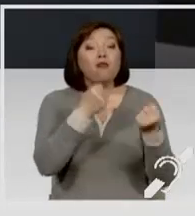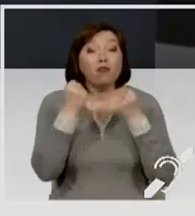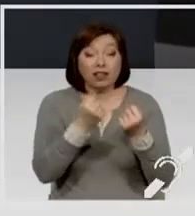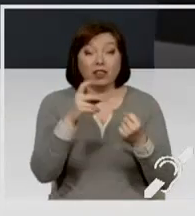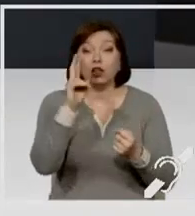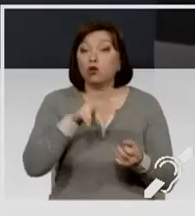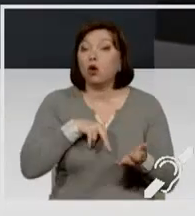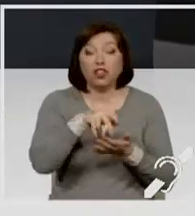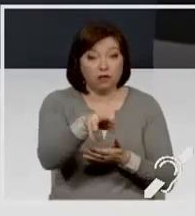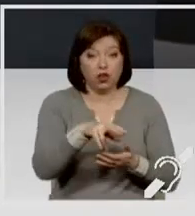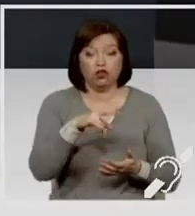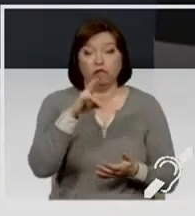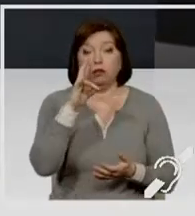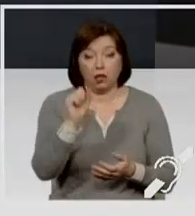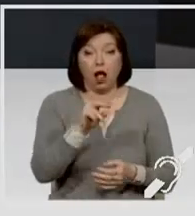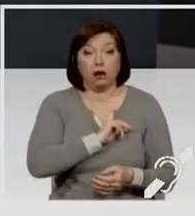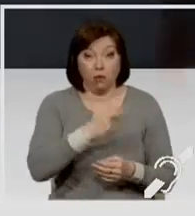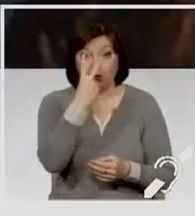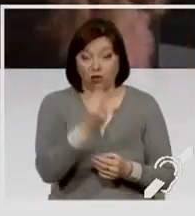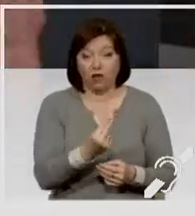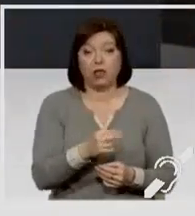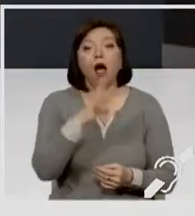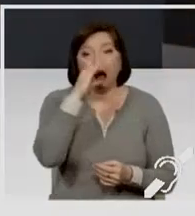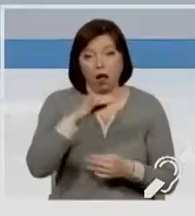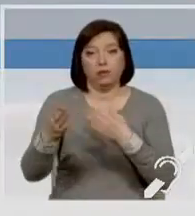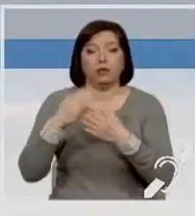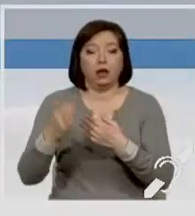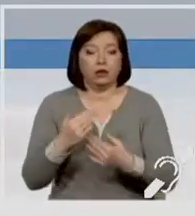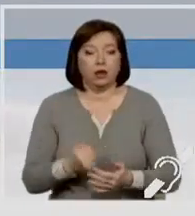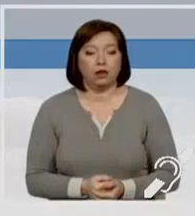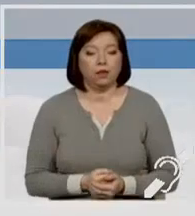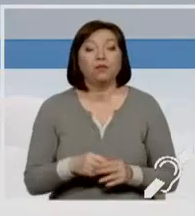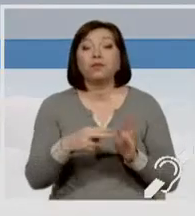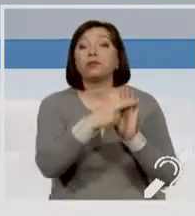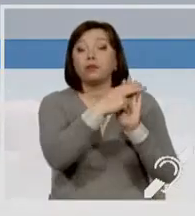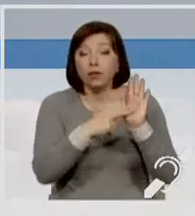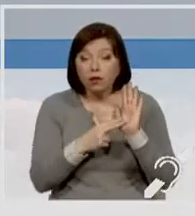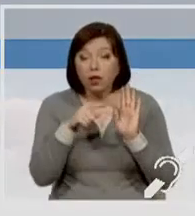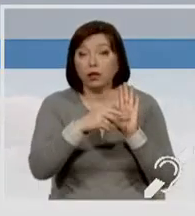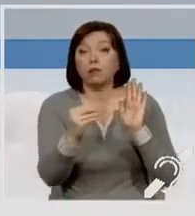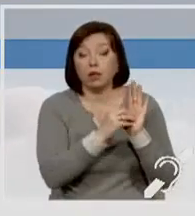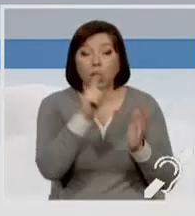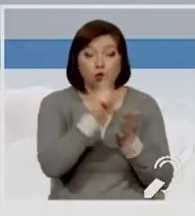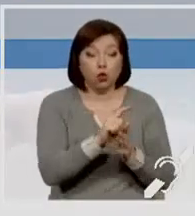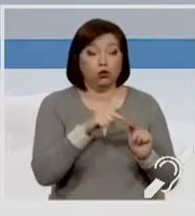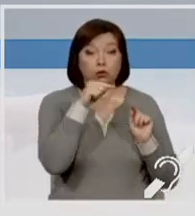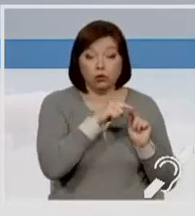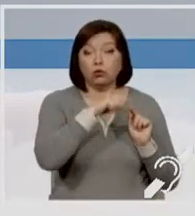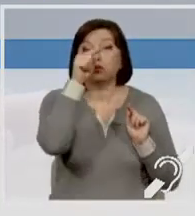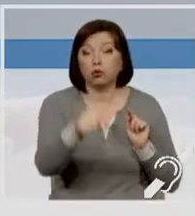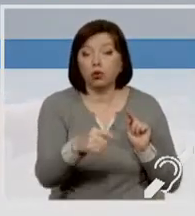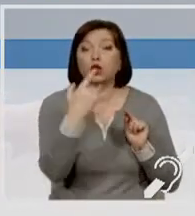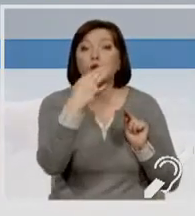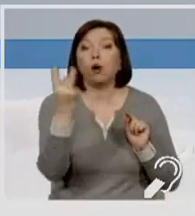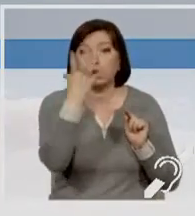au ieșit pe rutele stabilite în aceste două zile riscă sancțiuni. Din autorizații spun că ei trebuie să facă ruta din punctul A în punctul B de atâtea